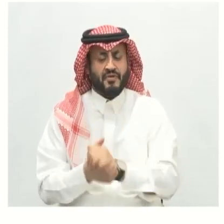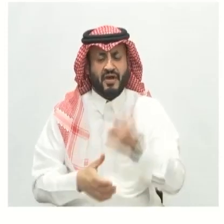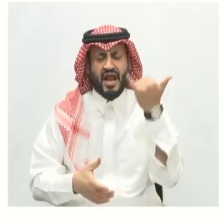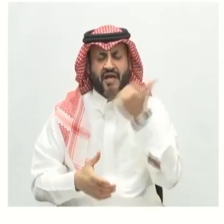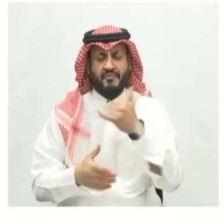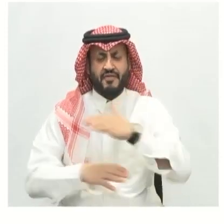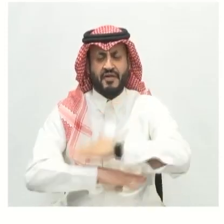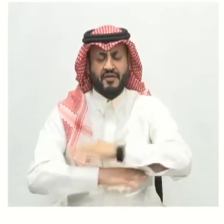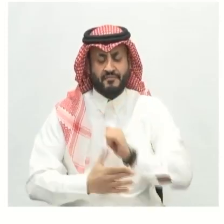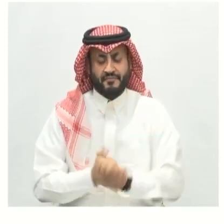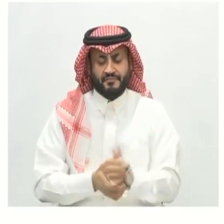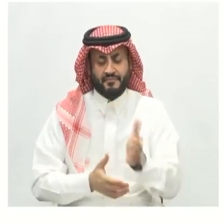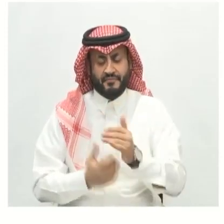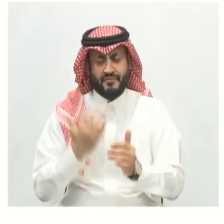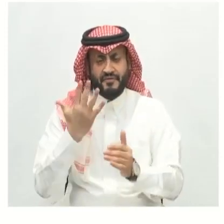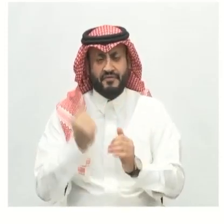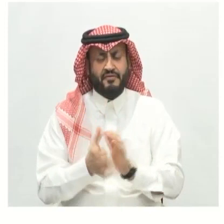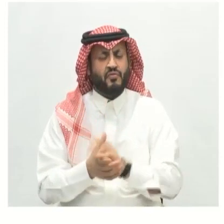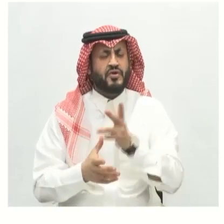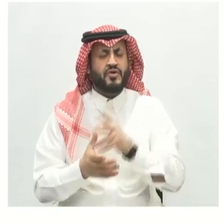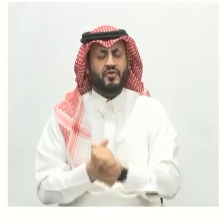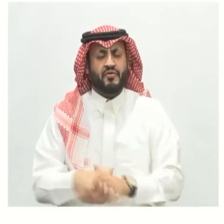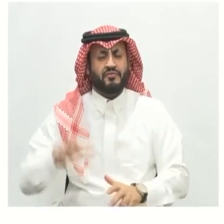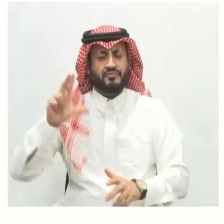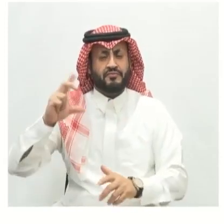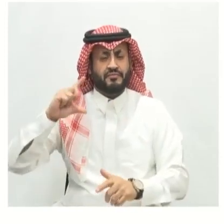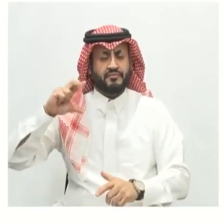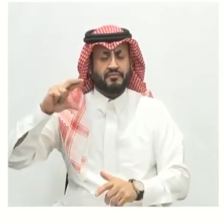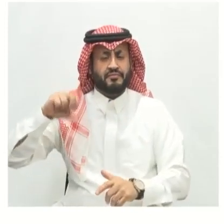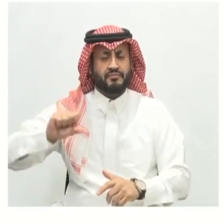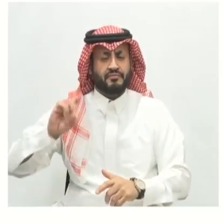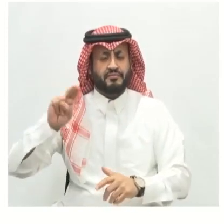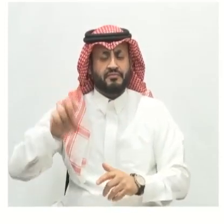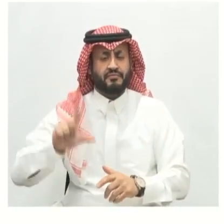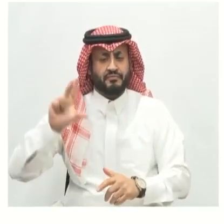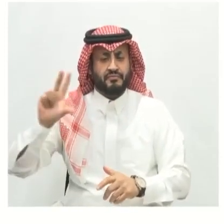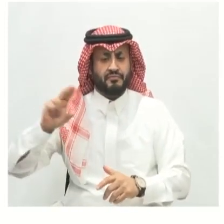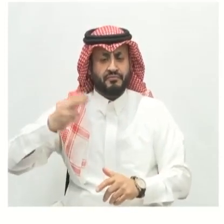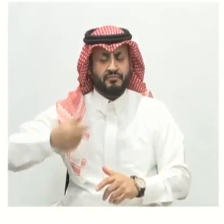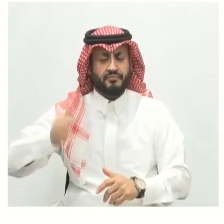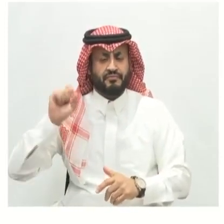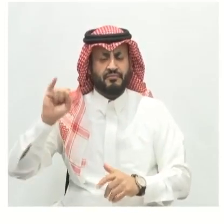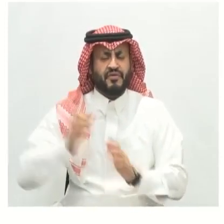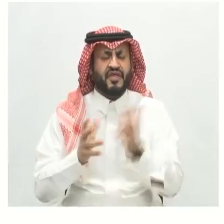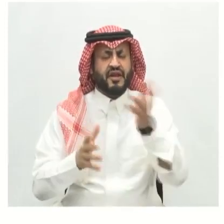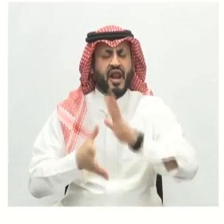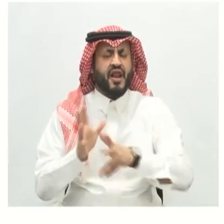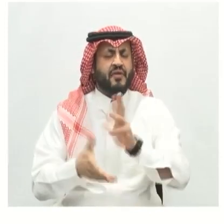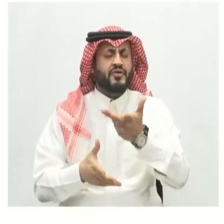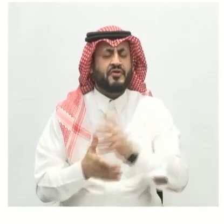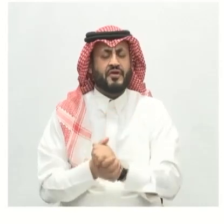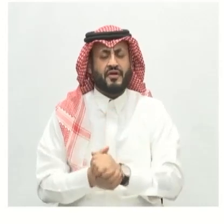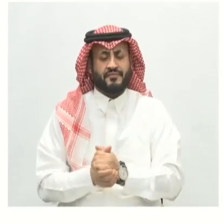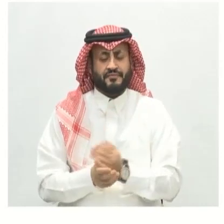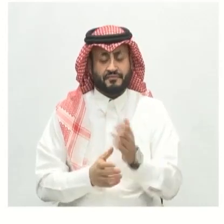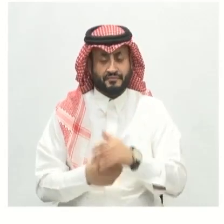خامسا ان اعرف مفهوم الذوق العام سادسا ان اصف مظاهر الذوق العام سابعا ان